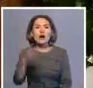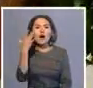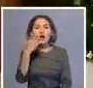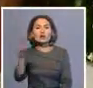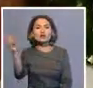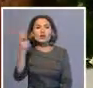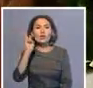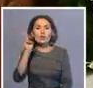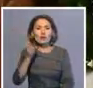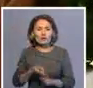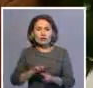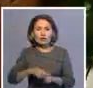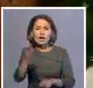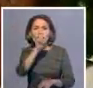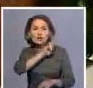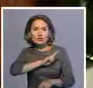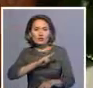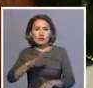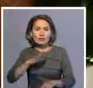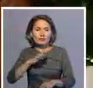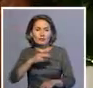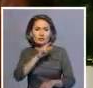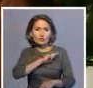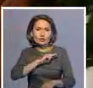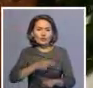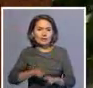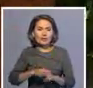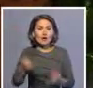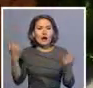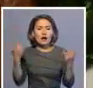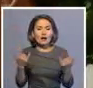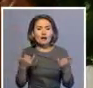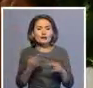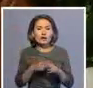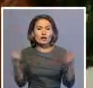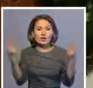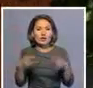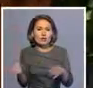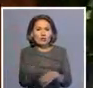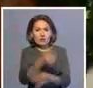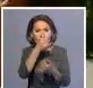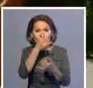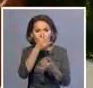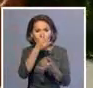жолдаған хатты ғана алуға өкілеттімін. Өкінішке орай мұнда келтірілген еш сауалға жауап беруге құқығым жоқ.